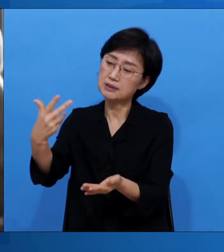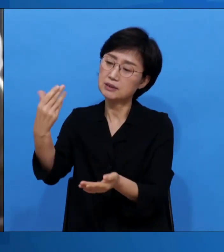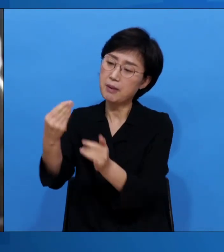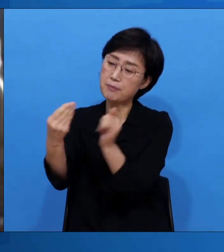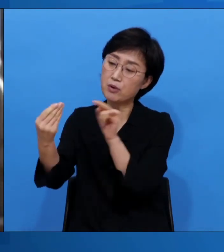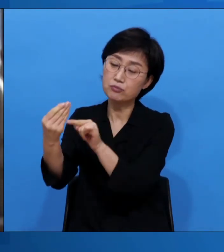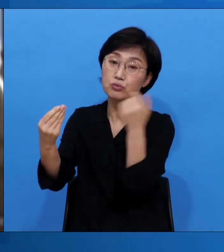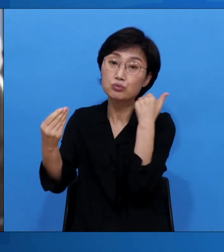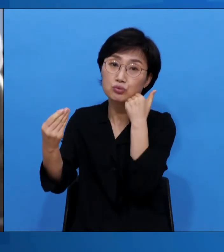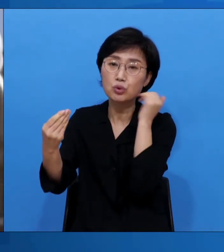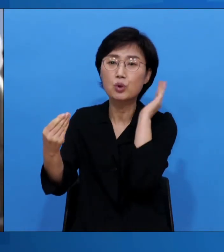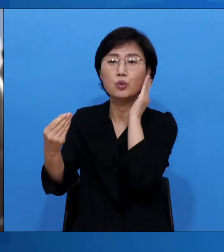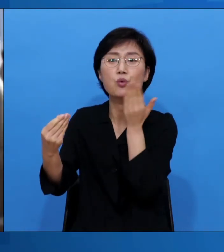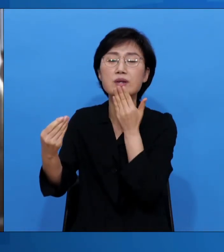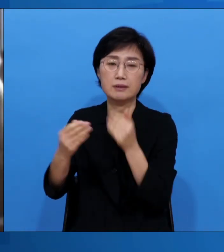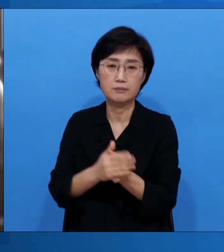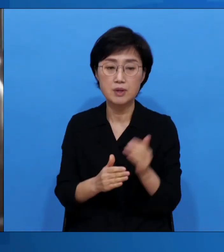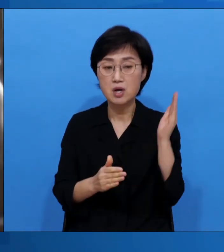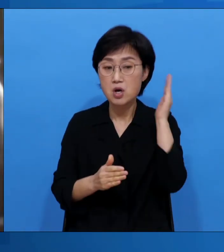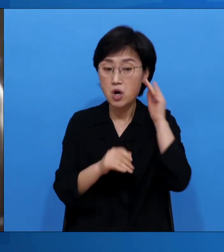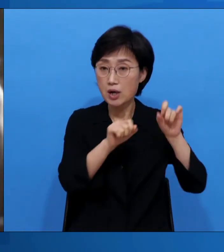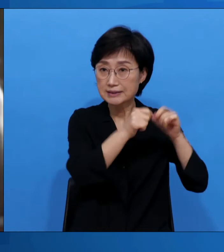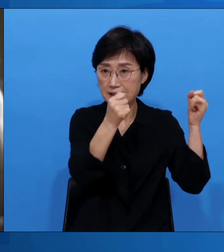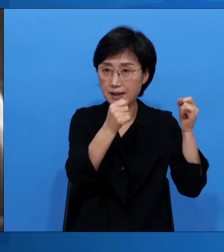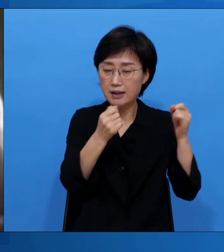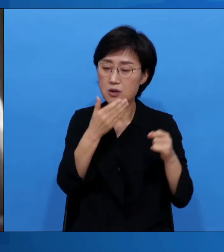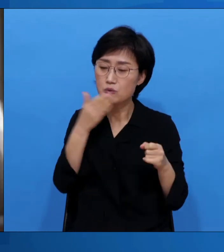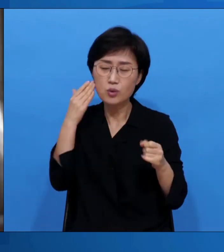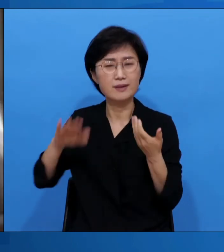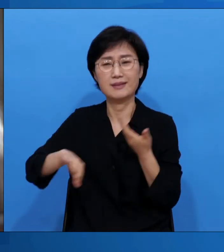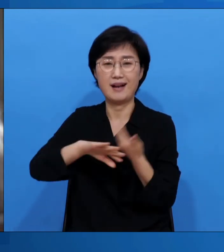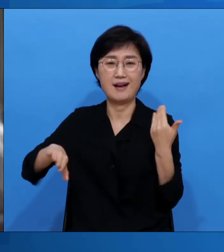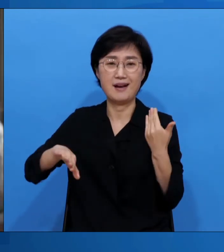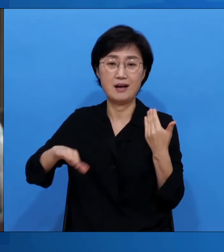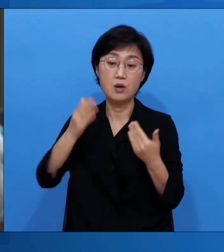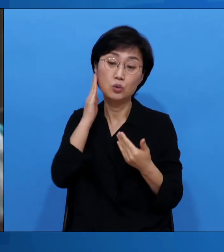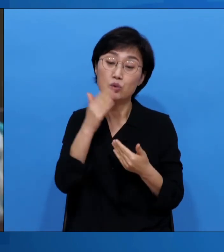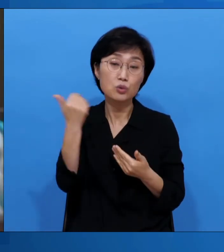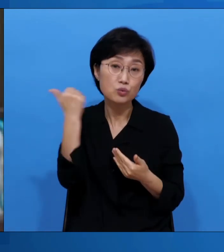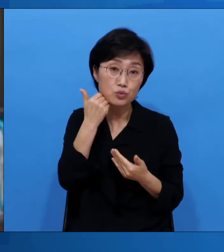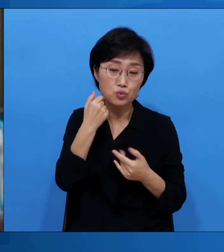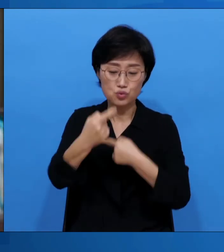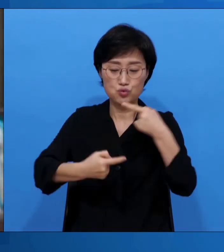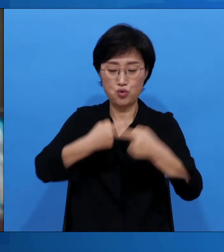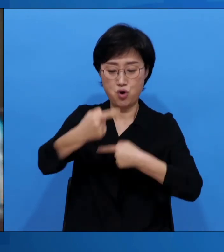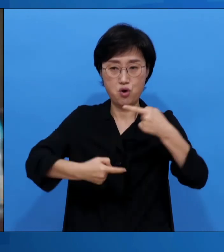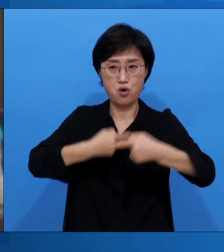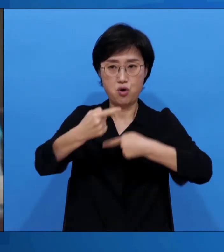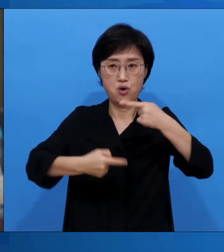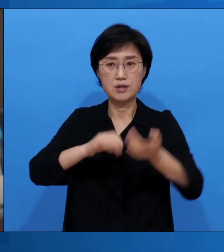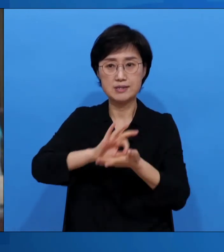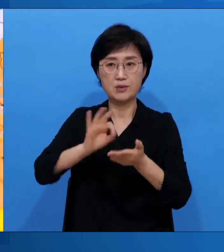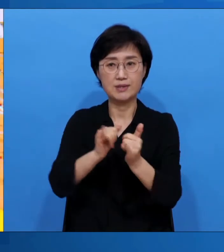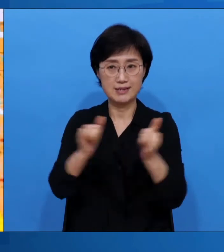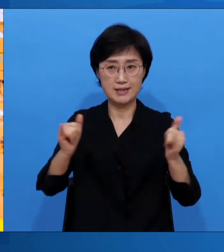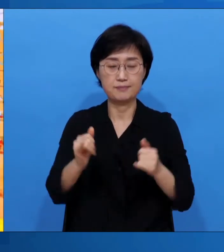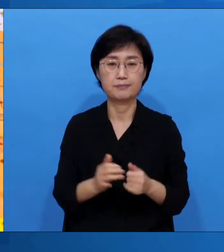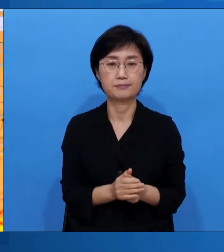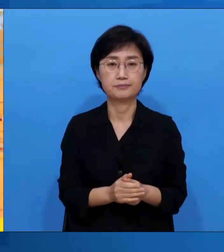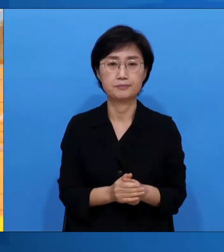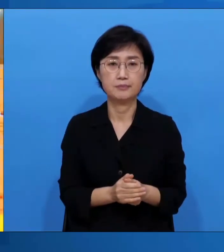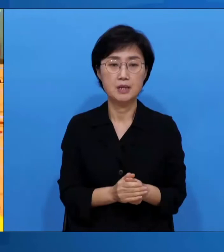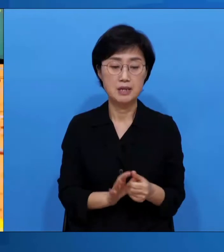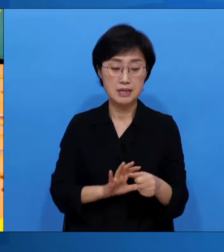농인은 청각장애인이 아니라 수어라는 언어를 사용하는 공동체입니다.